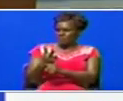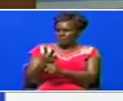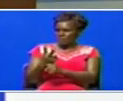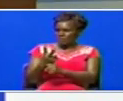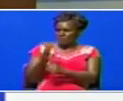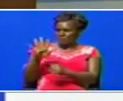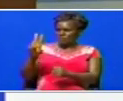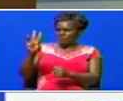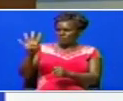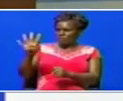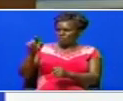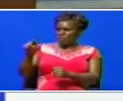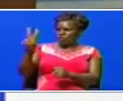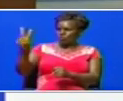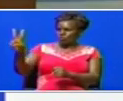54.22%.